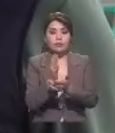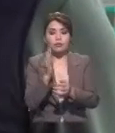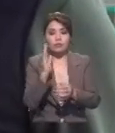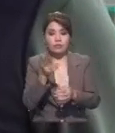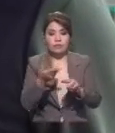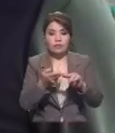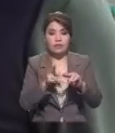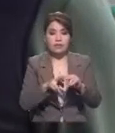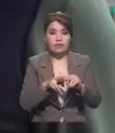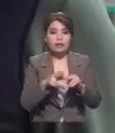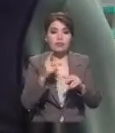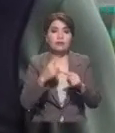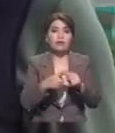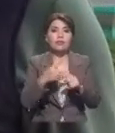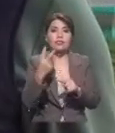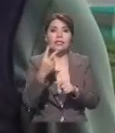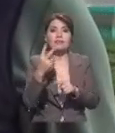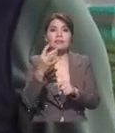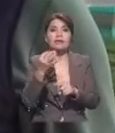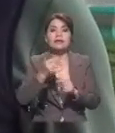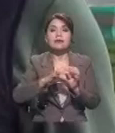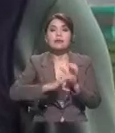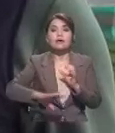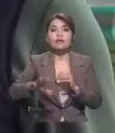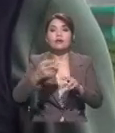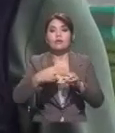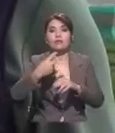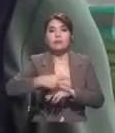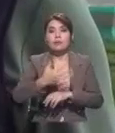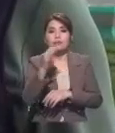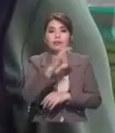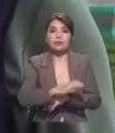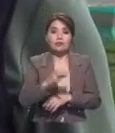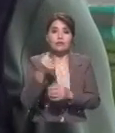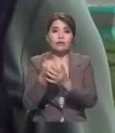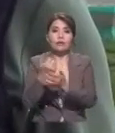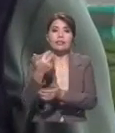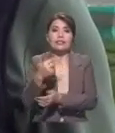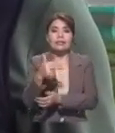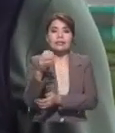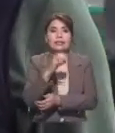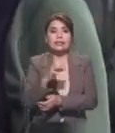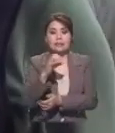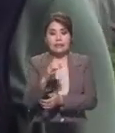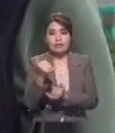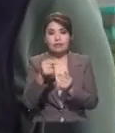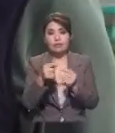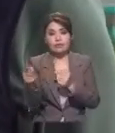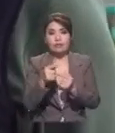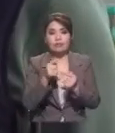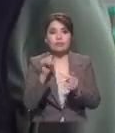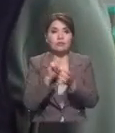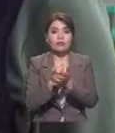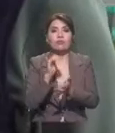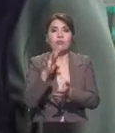Және 2-ші магистраль бойынша 25-ші қыркүйектен 30-ші қыркүйектің аралығында көздедік. Сондықтан да